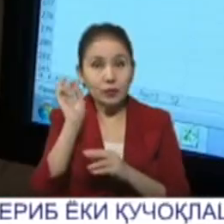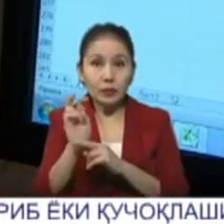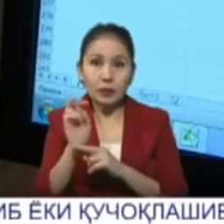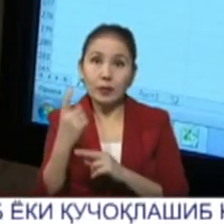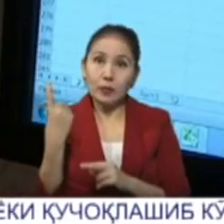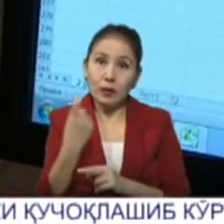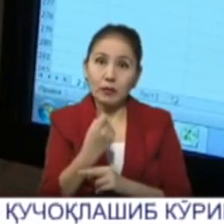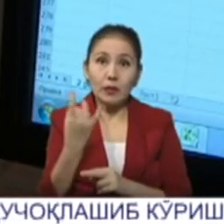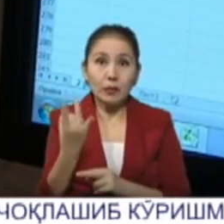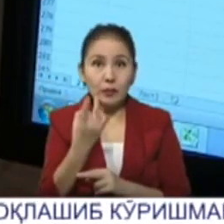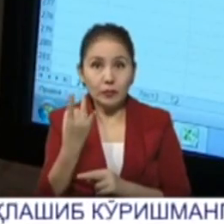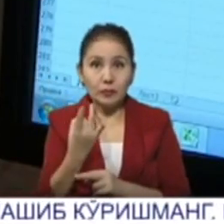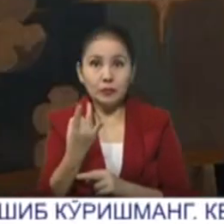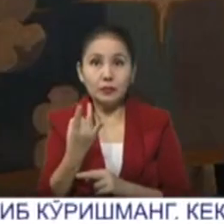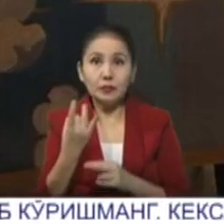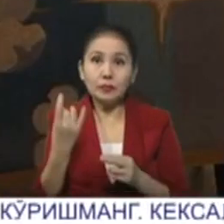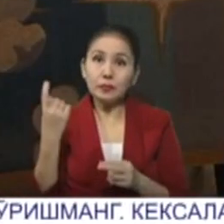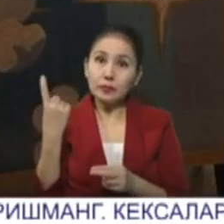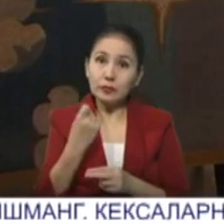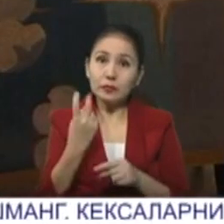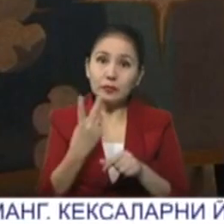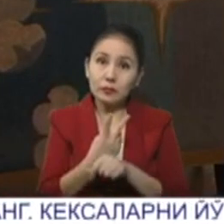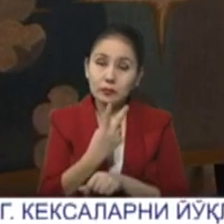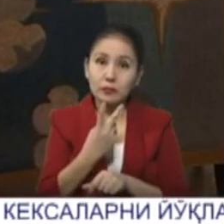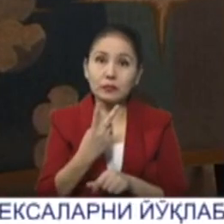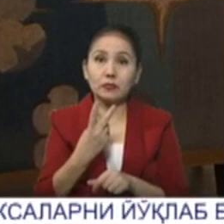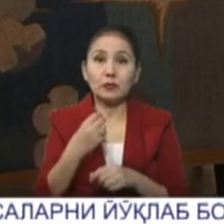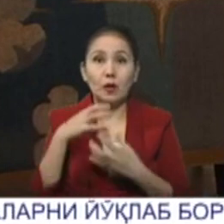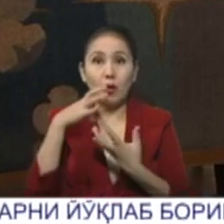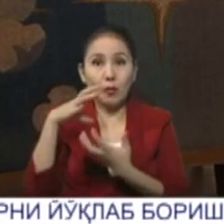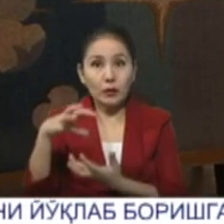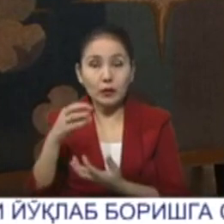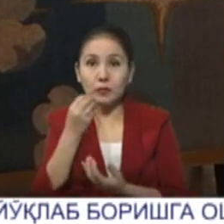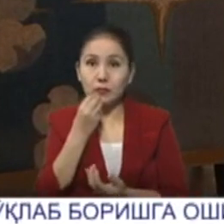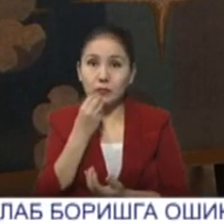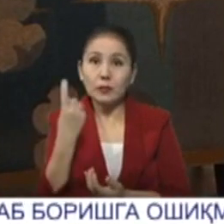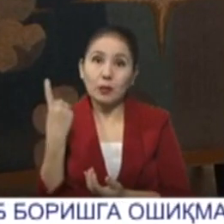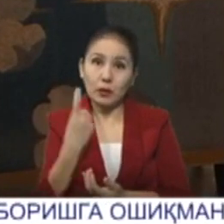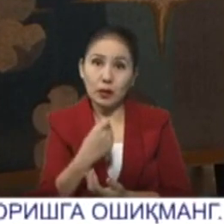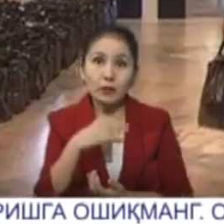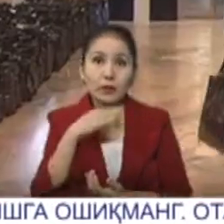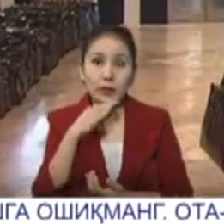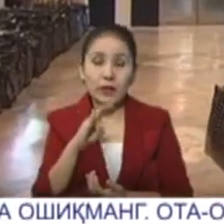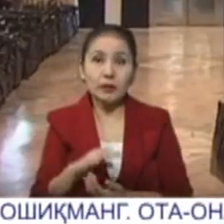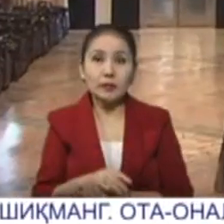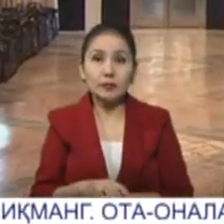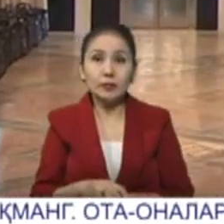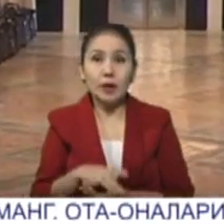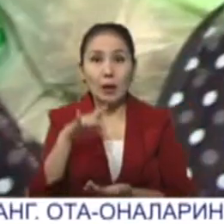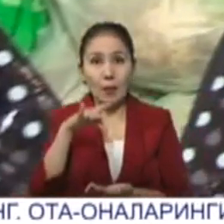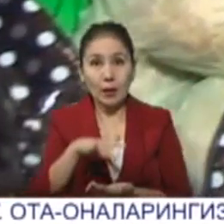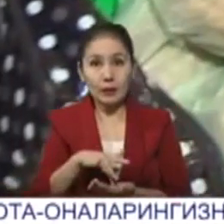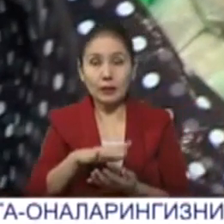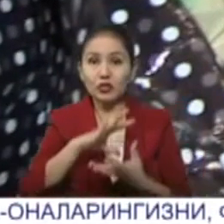Bir haftada bir marta, joyi kelsa ikki marta. Lekin oborgan mahsulotimiz bir haftaga bemalol yetadi. Markazga